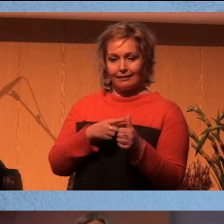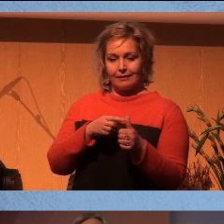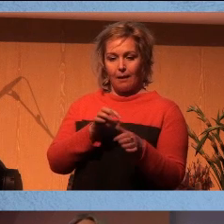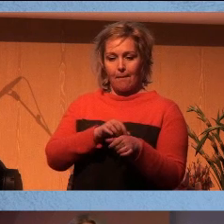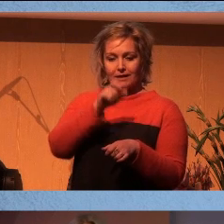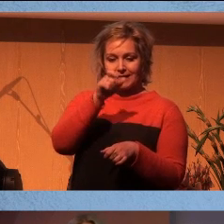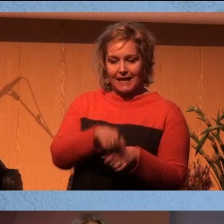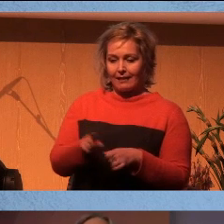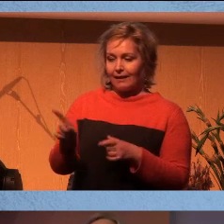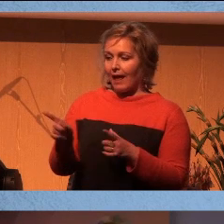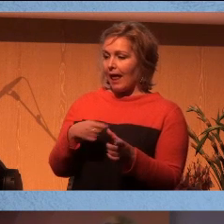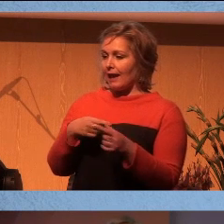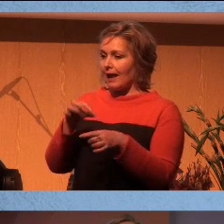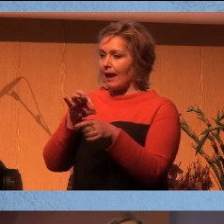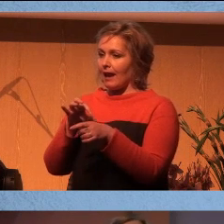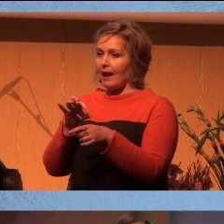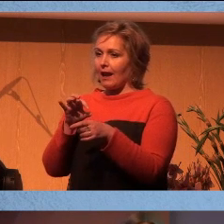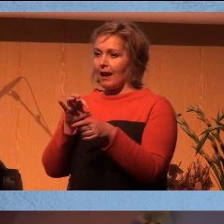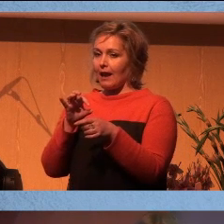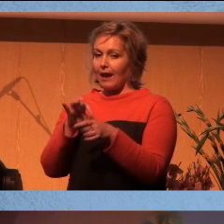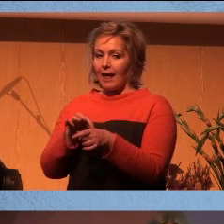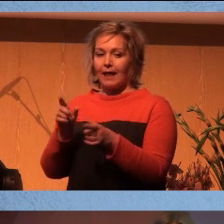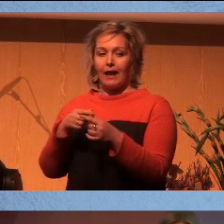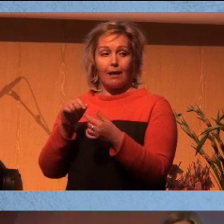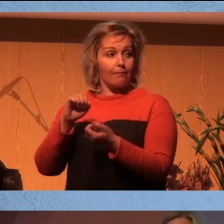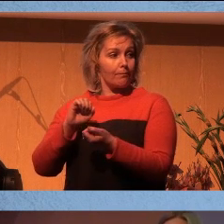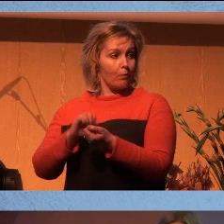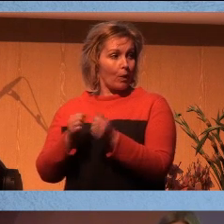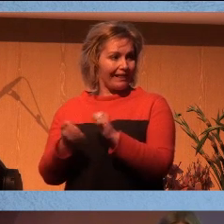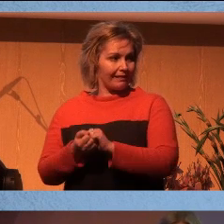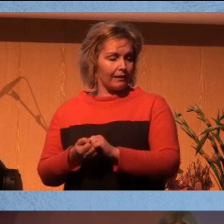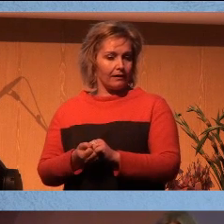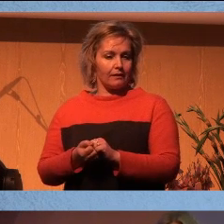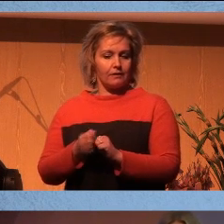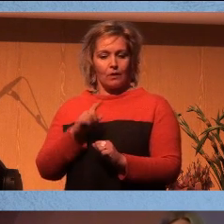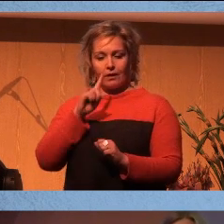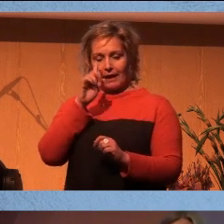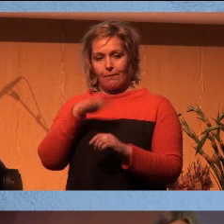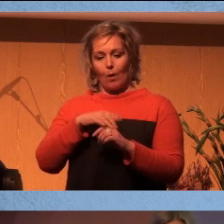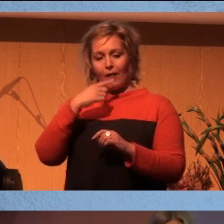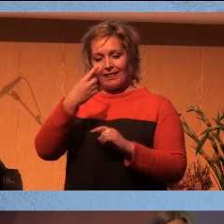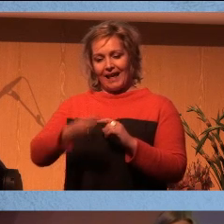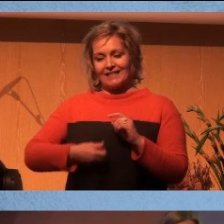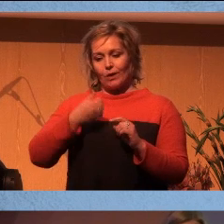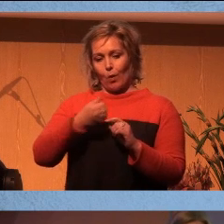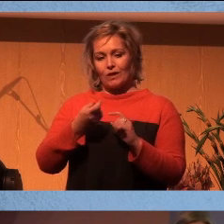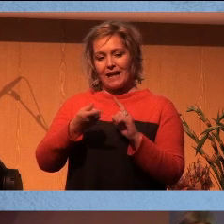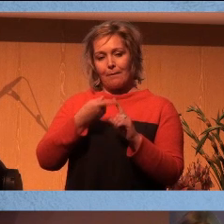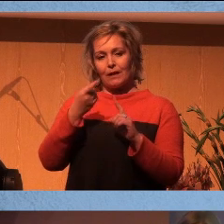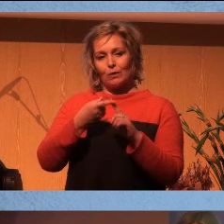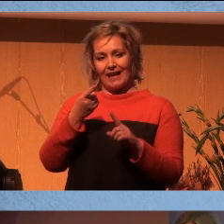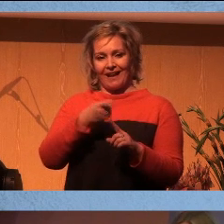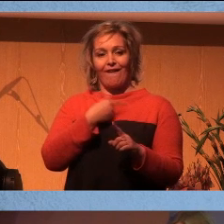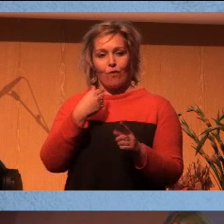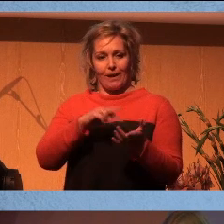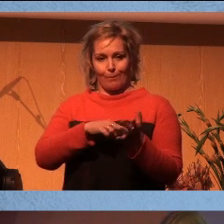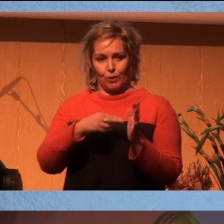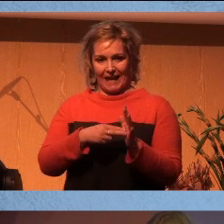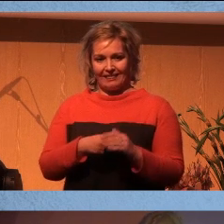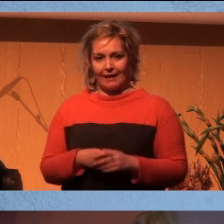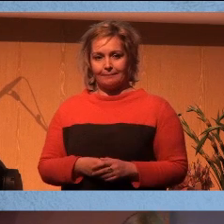pasient eller lege eller politiker. Så det er noe å tenke på til neste års prioritering av våre prosjekter.